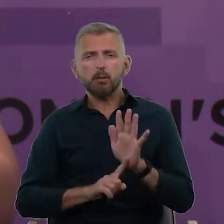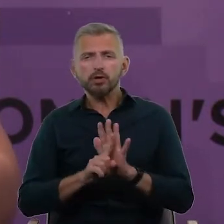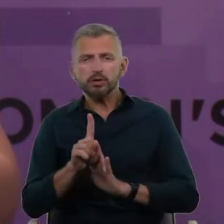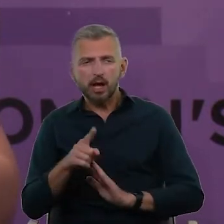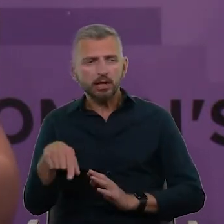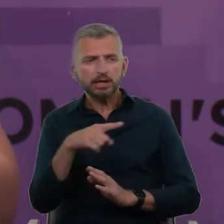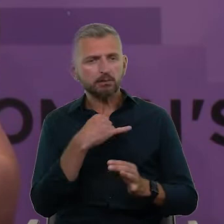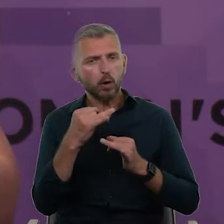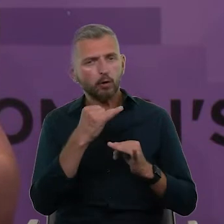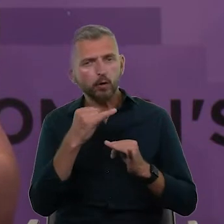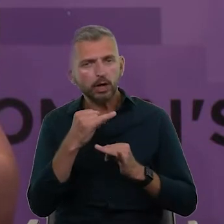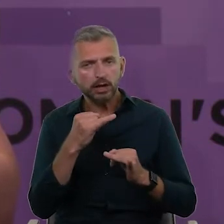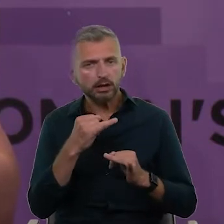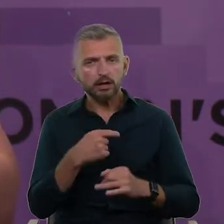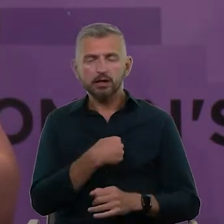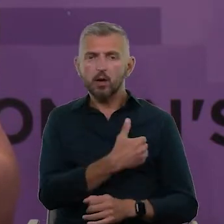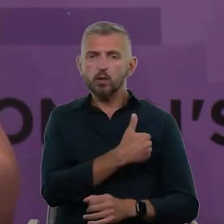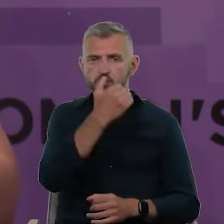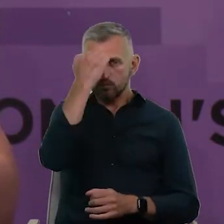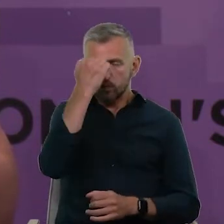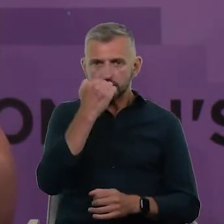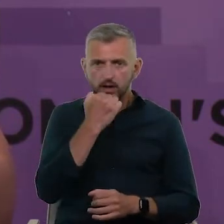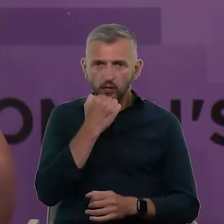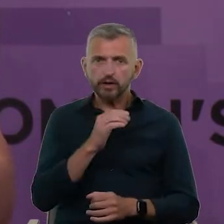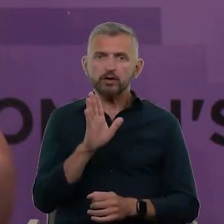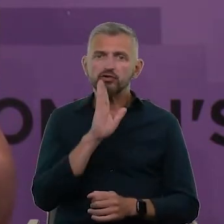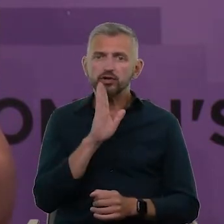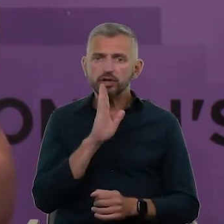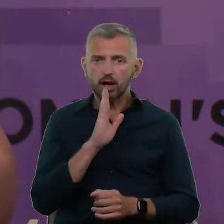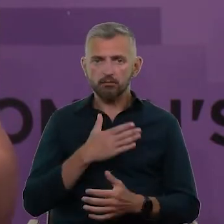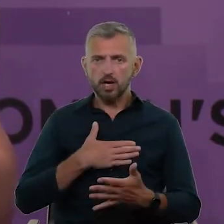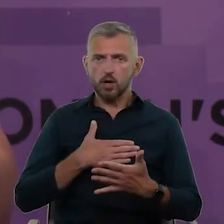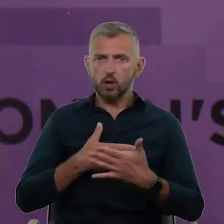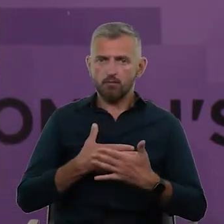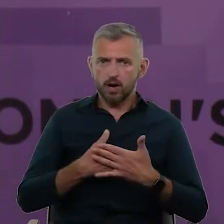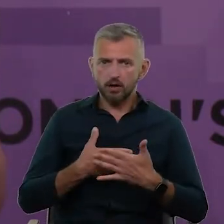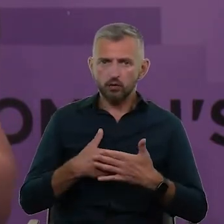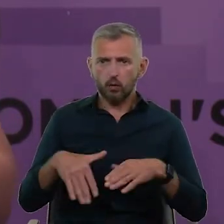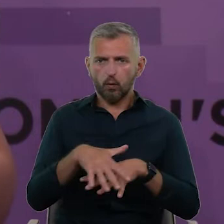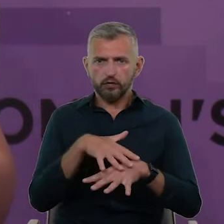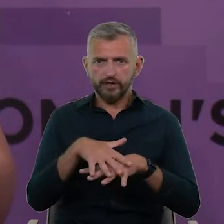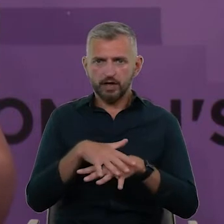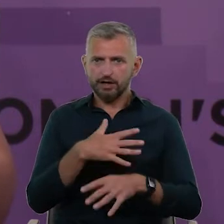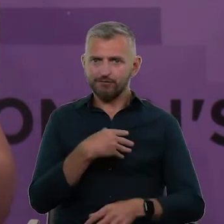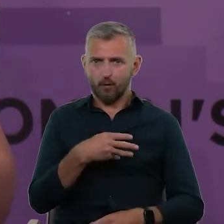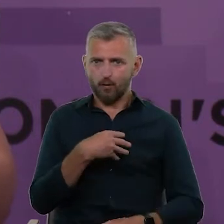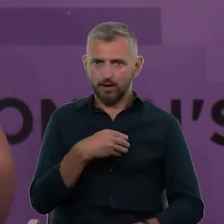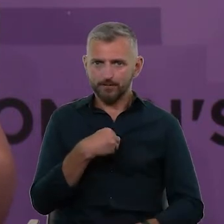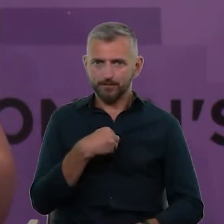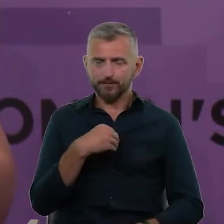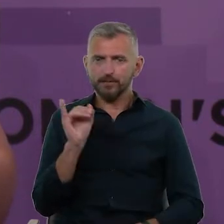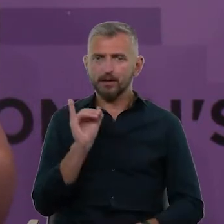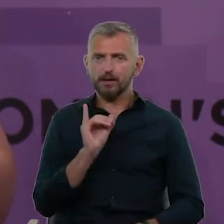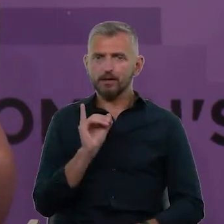ними говорити. Я хочу подякувати жінкам громадськості Львова і